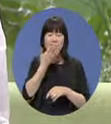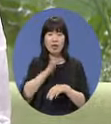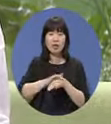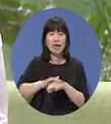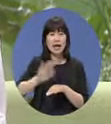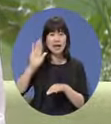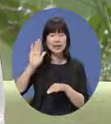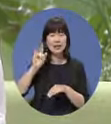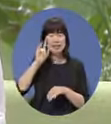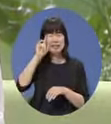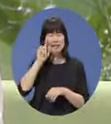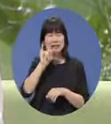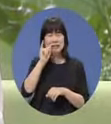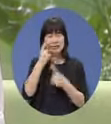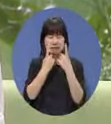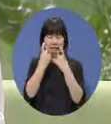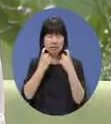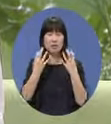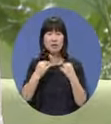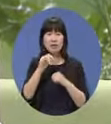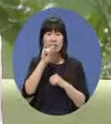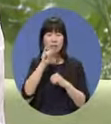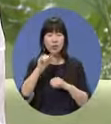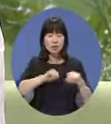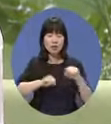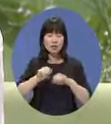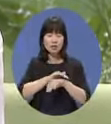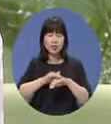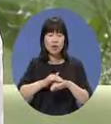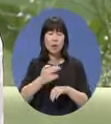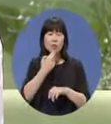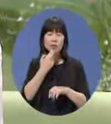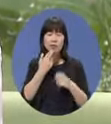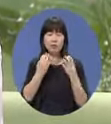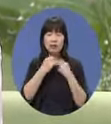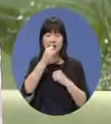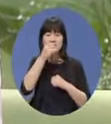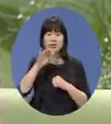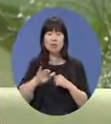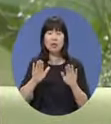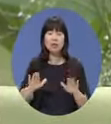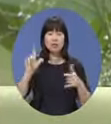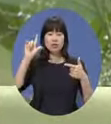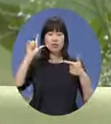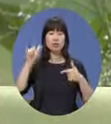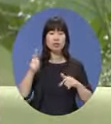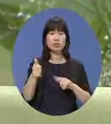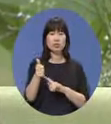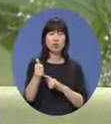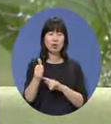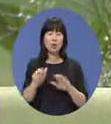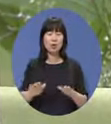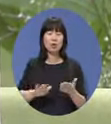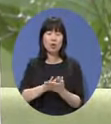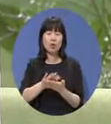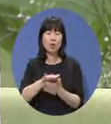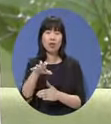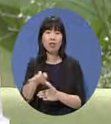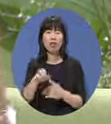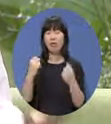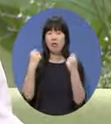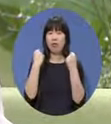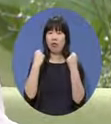좀 신경질적이고 짜증도 많이 내고 잘 활동적이지 않고 이런 경우가 그렇죠. 많은데 오늘의 주인공인 호은이는 놀이터에서는 뭐 에너지가